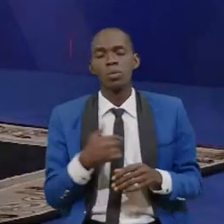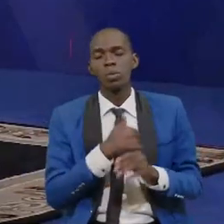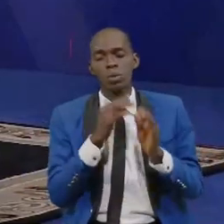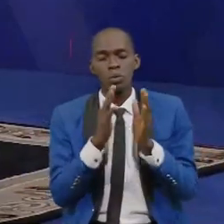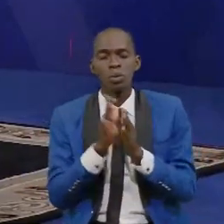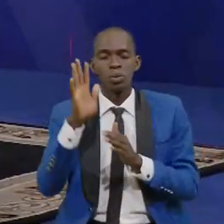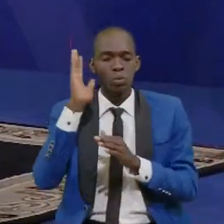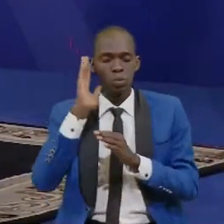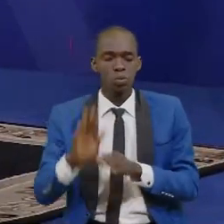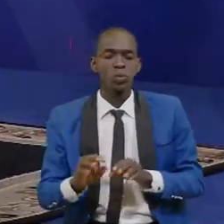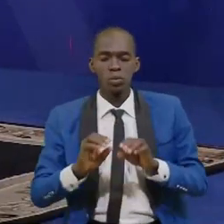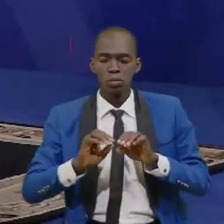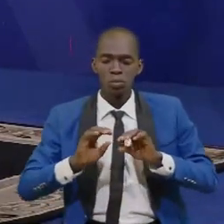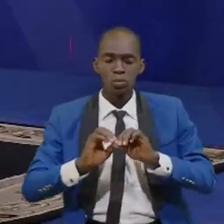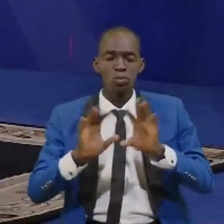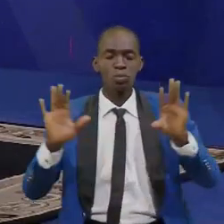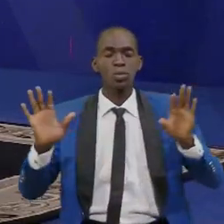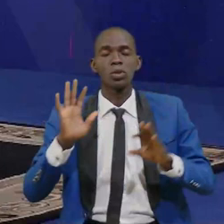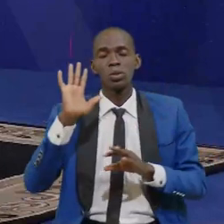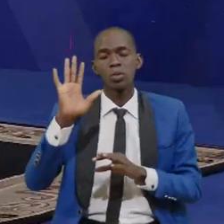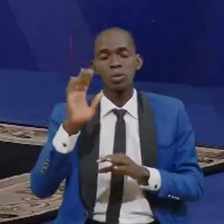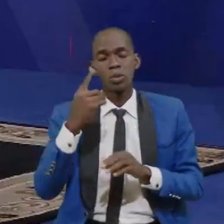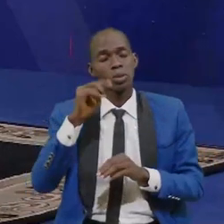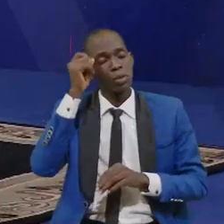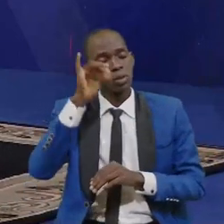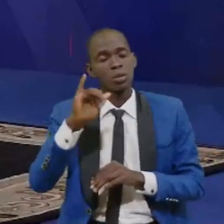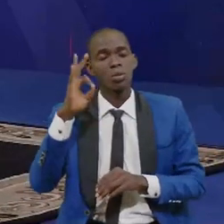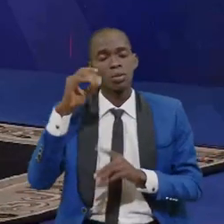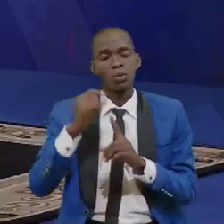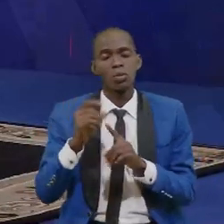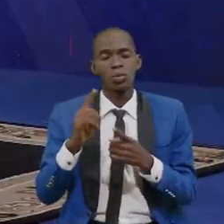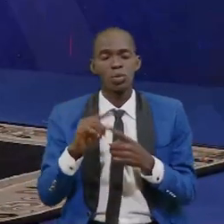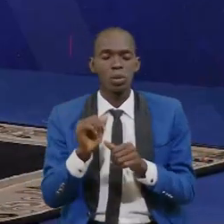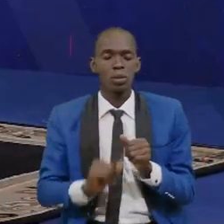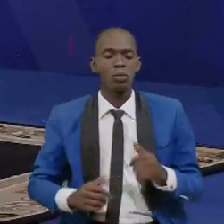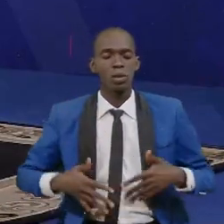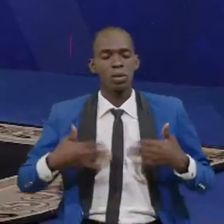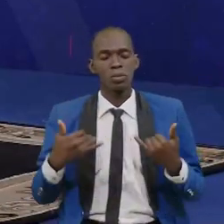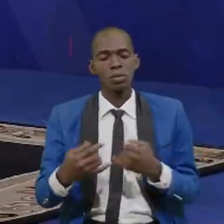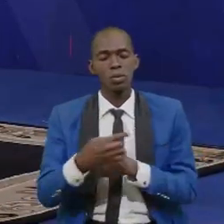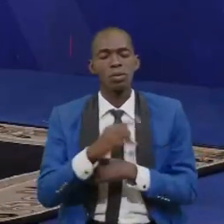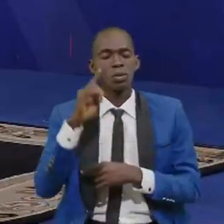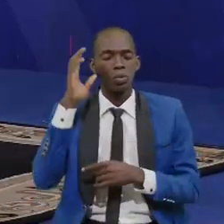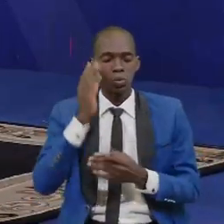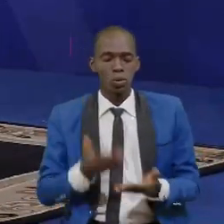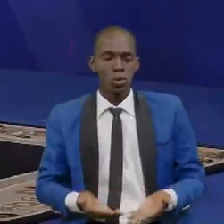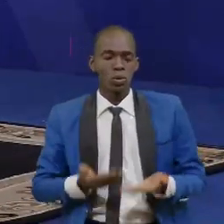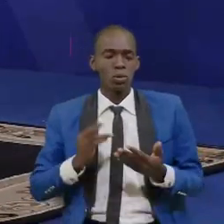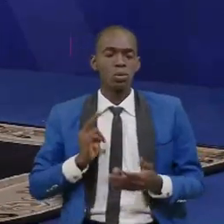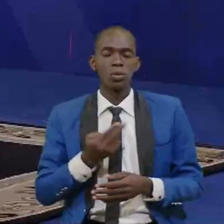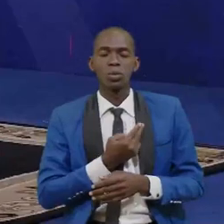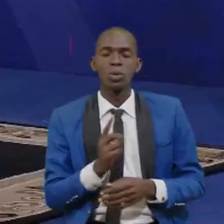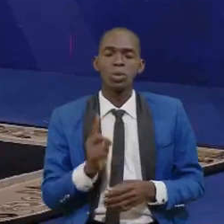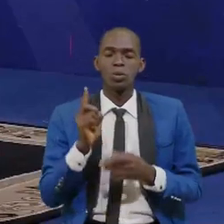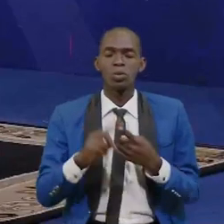tu envoies la lumière de ta parole dans chaque cœur, dans chaque vie aujourd'hui, et que tu nous élèves pour